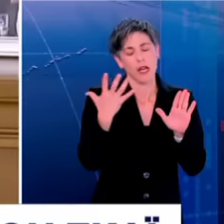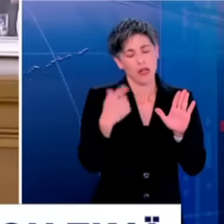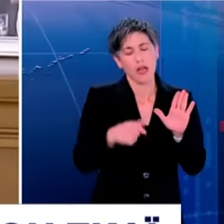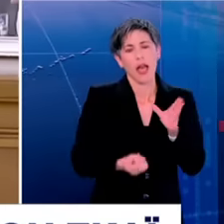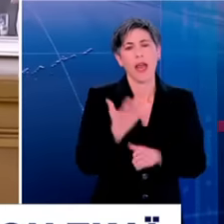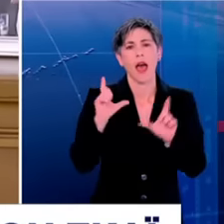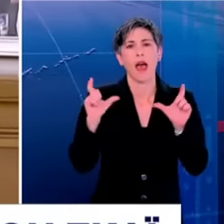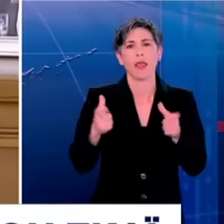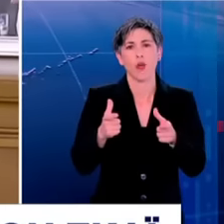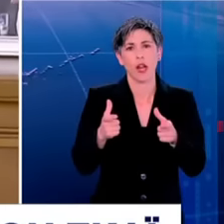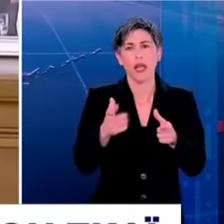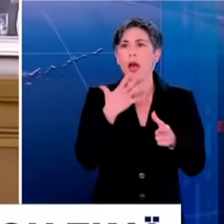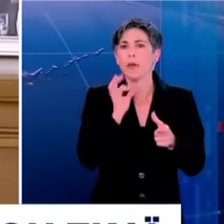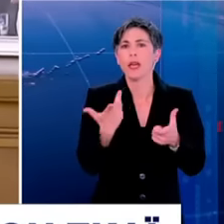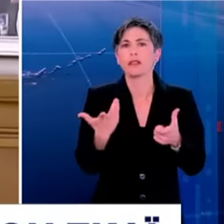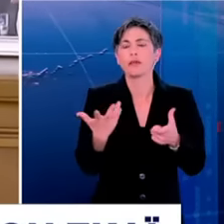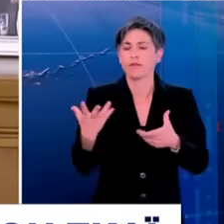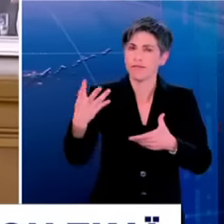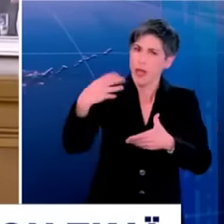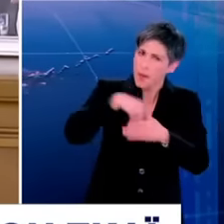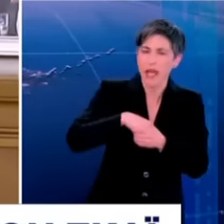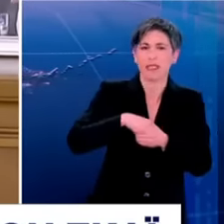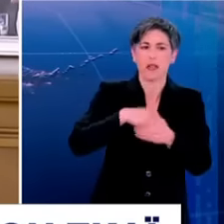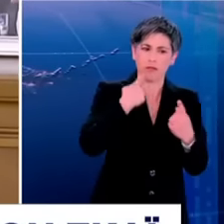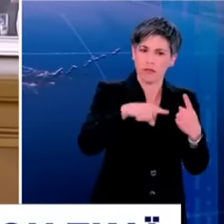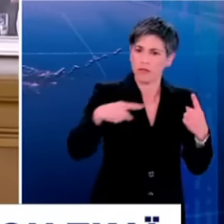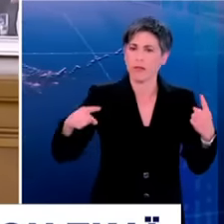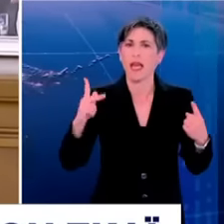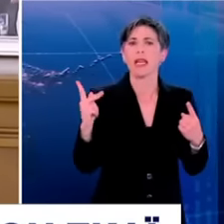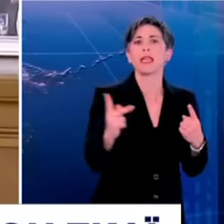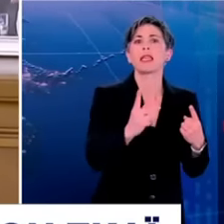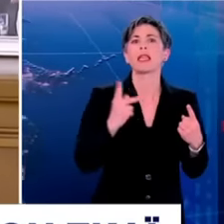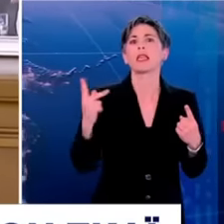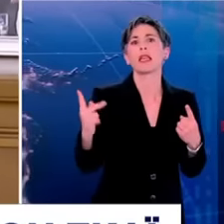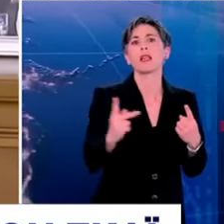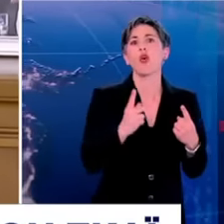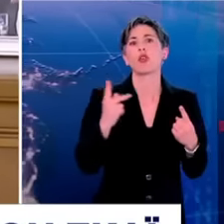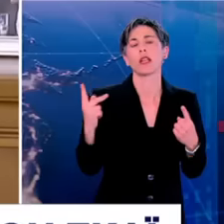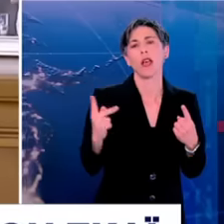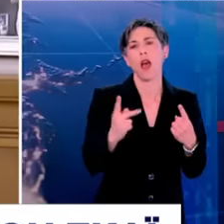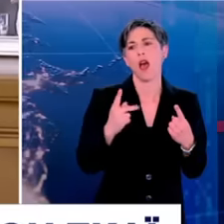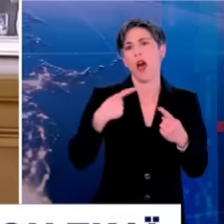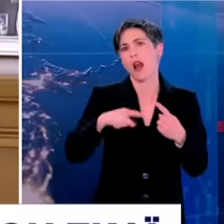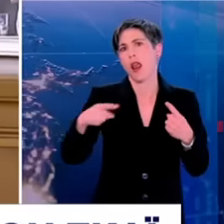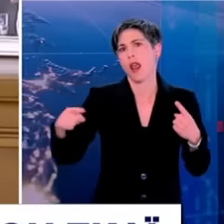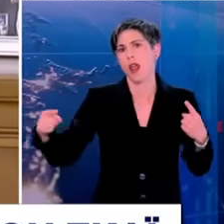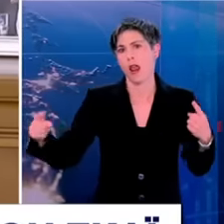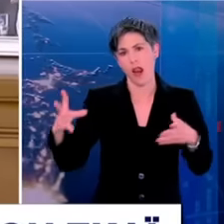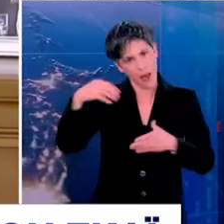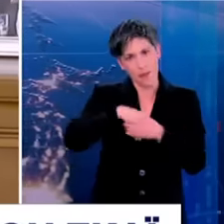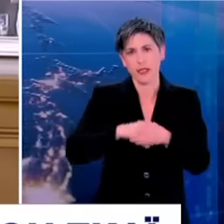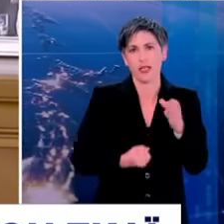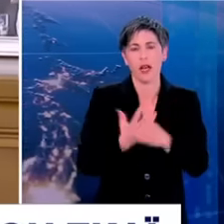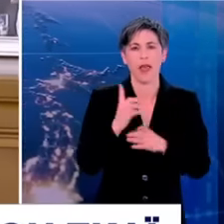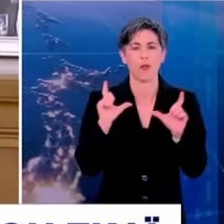πολιτικά ρεύματα, τα οποία εκπροσωπούν διαφορετικές κοινωνικές τάσεις, αλλά βρίσκουν στη Νέα Δημοκρατία